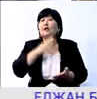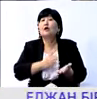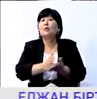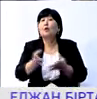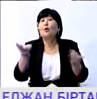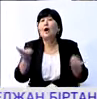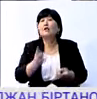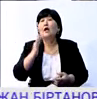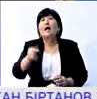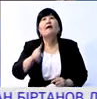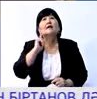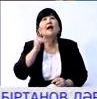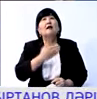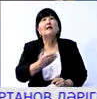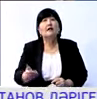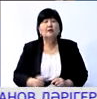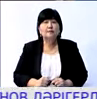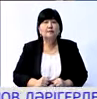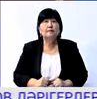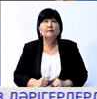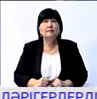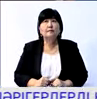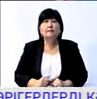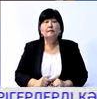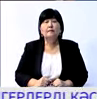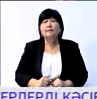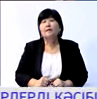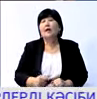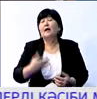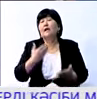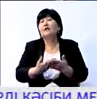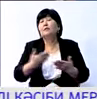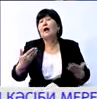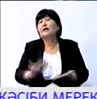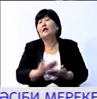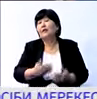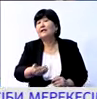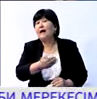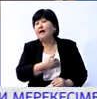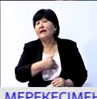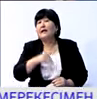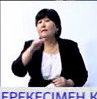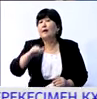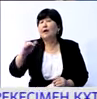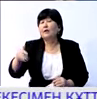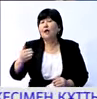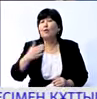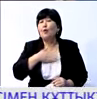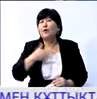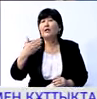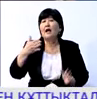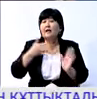болды. Яғни жастардың. Мы делаем для того, чтобы те стимул, мотивация секілді қасиеттерді кіші буынның бойына дарта